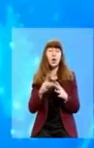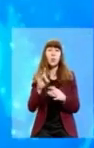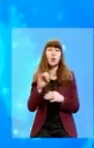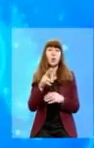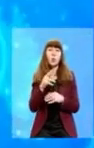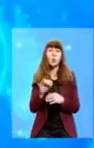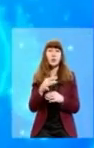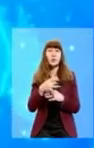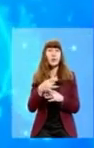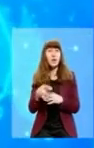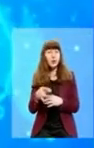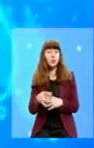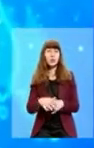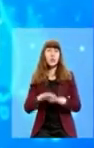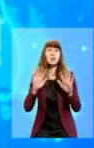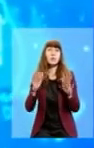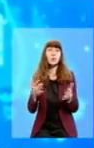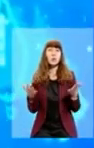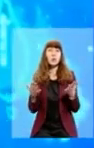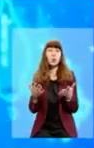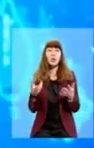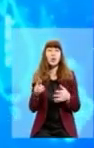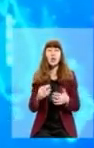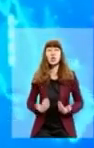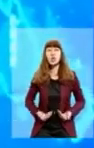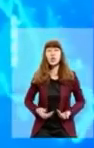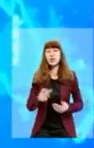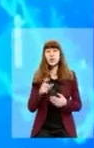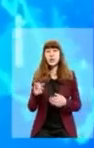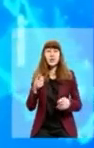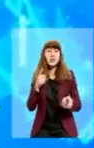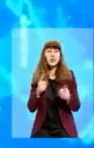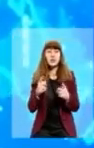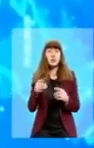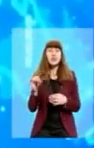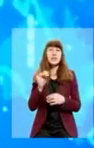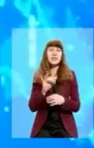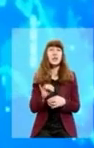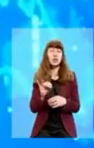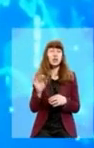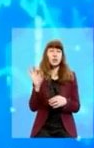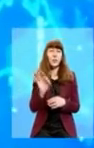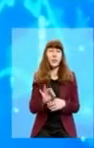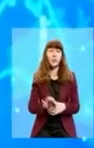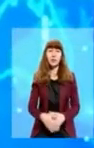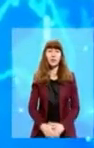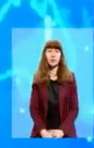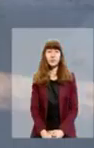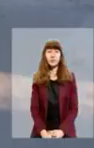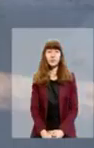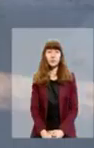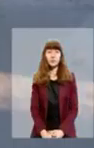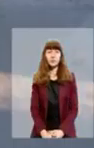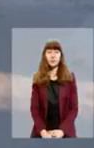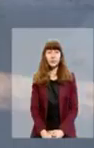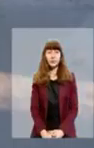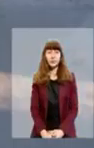аулиекольского района А события которое для сельчан стало Поистине историческим расскажут мои коллеги